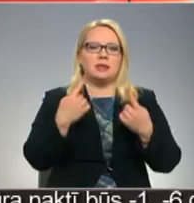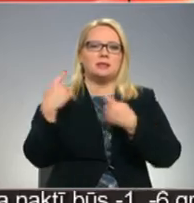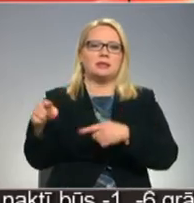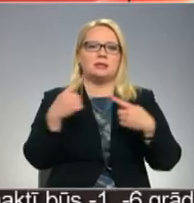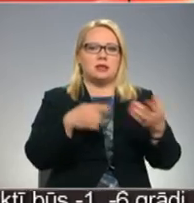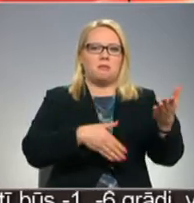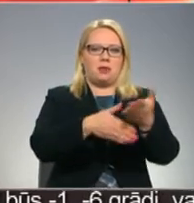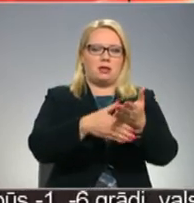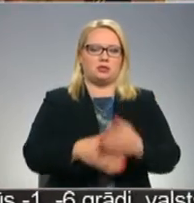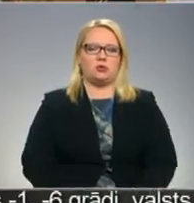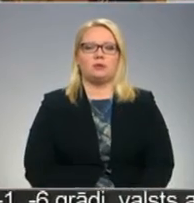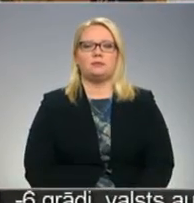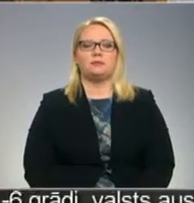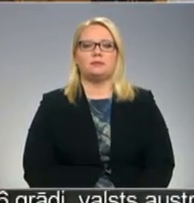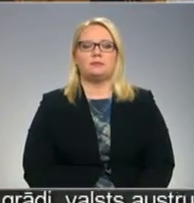televīzija.